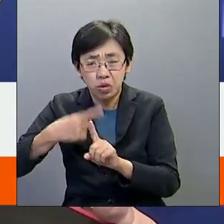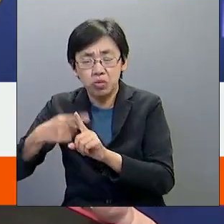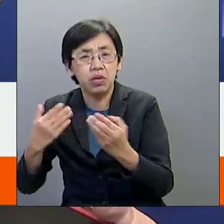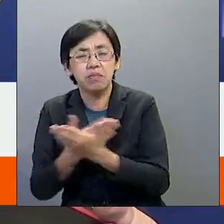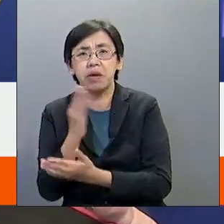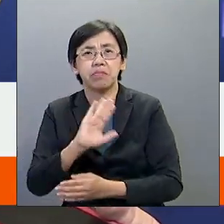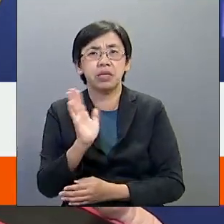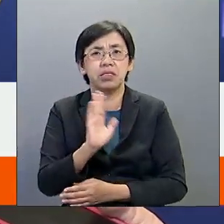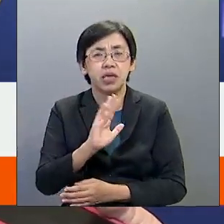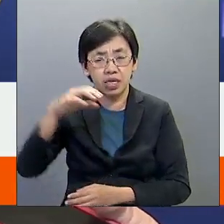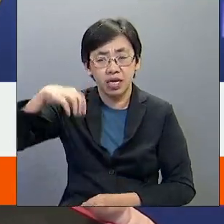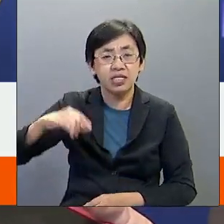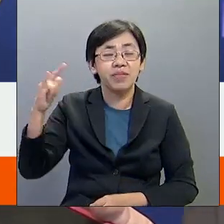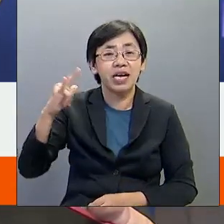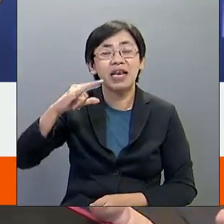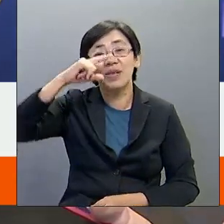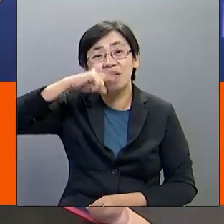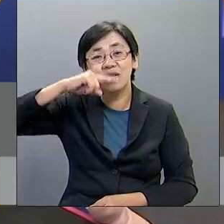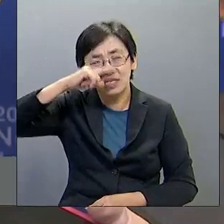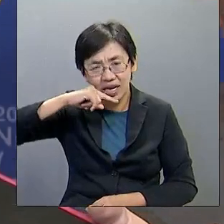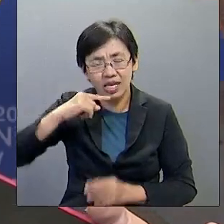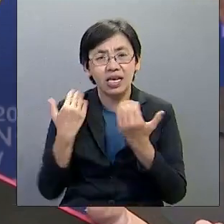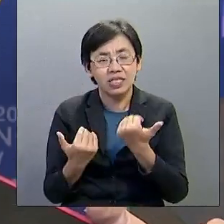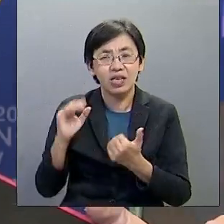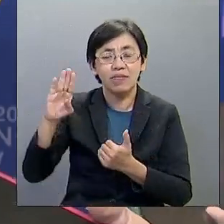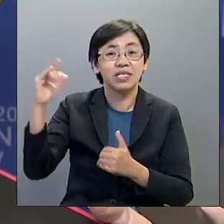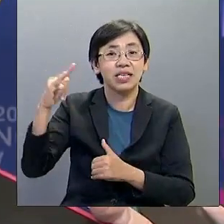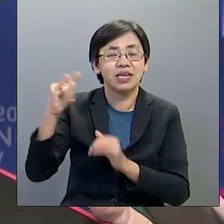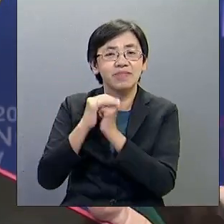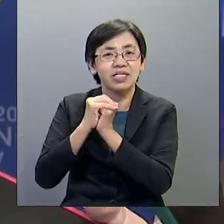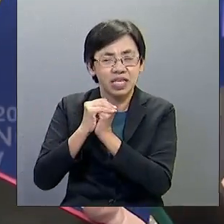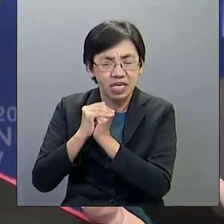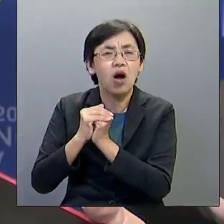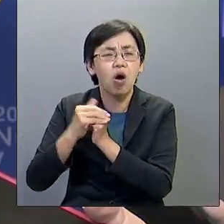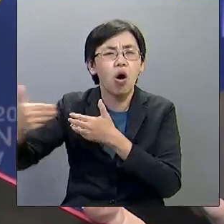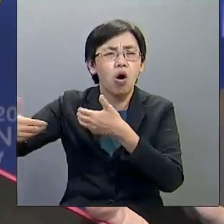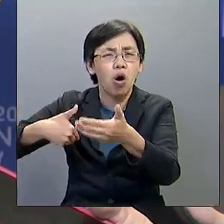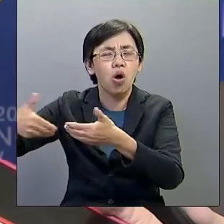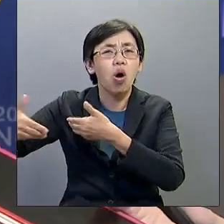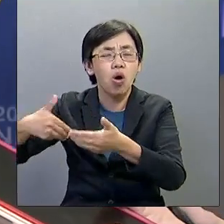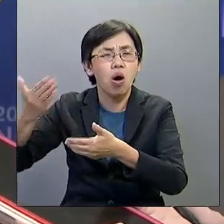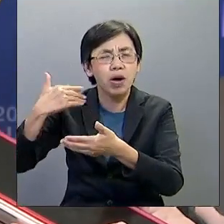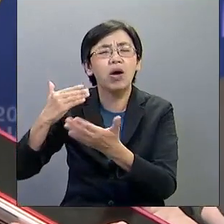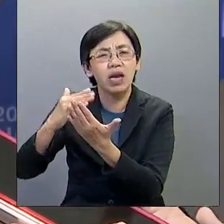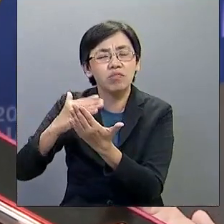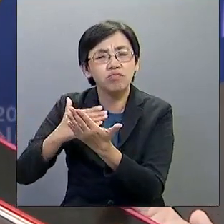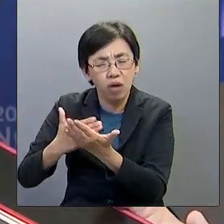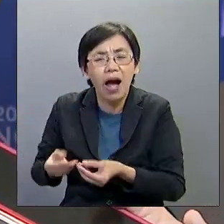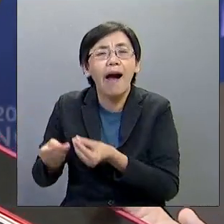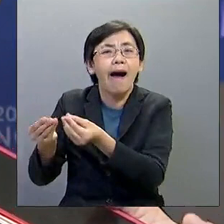ราบจากสำนักงานการบินพลเรือนประเทศไทยเนี่ยทางสายการบินจีนเนี่ยได้ขอสล็อตเก่านะครับคืนกลับไปหมดแล้ว